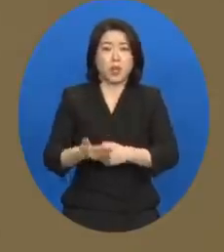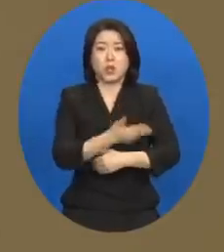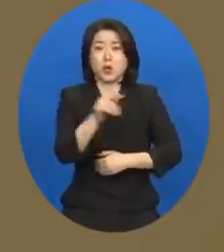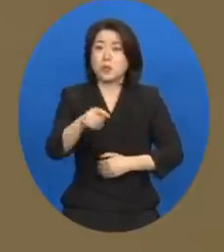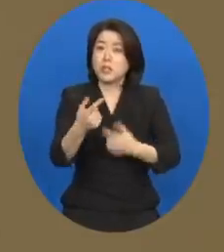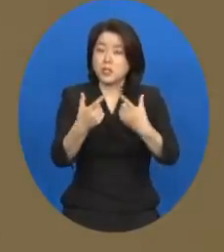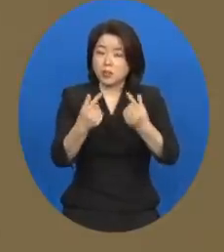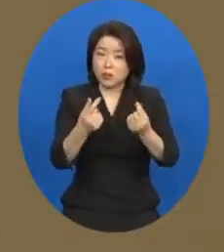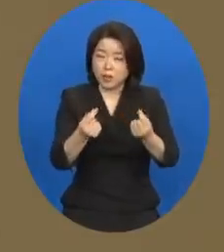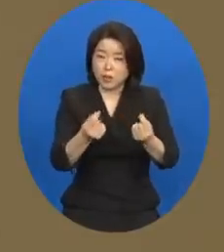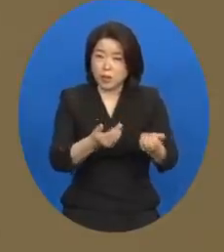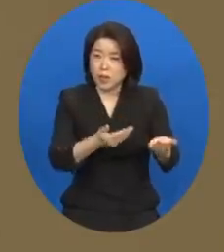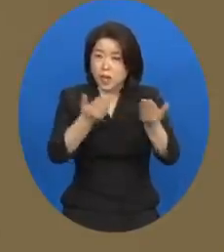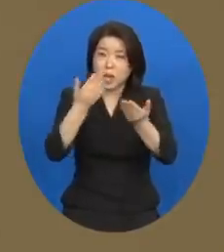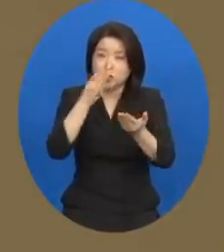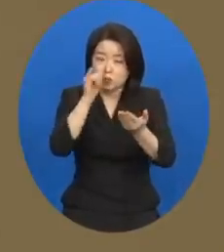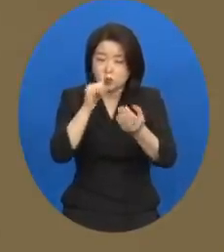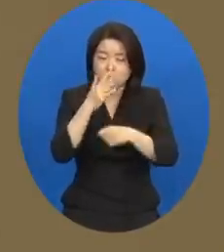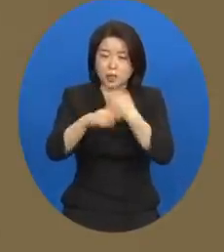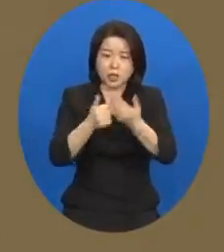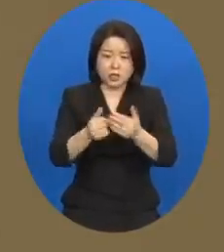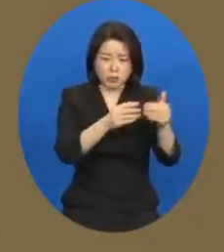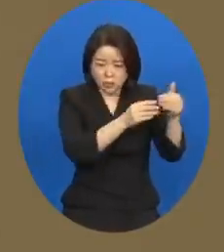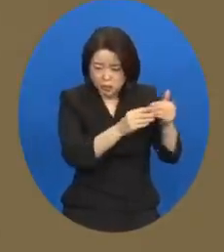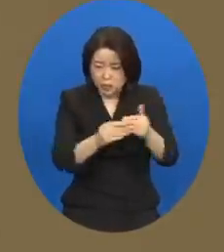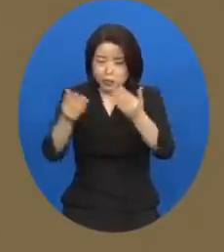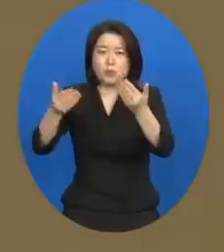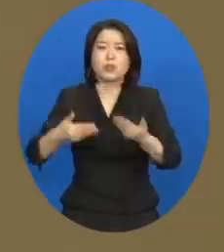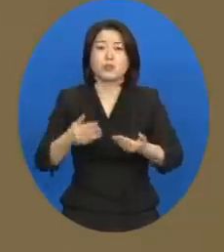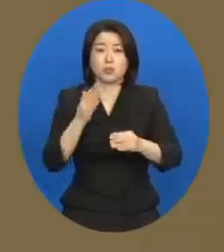하도록 하나님이 만드신 거예요.